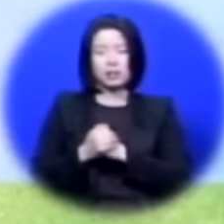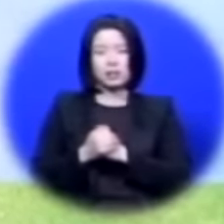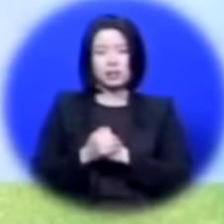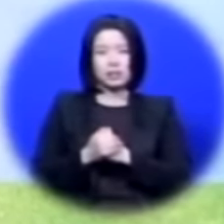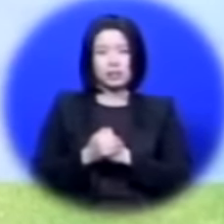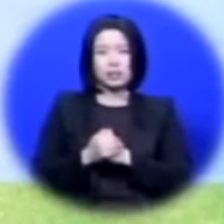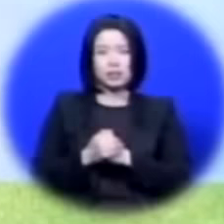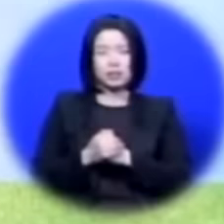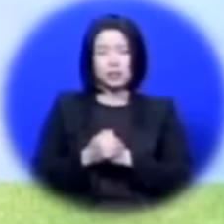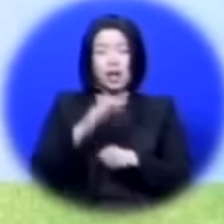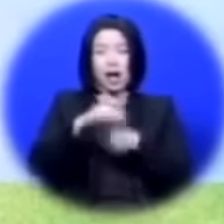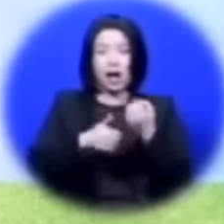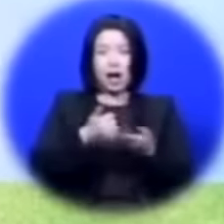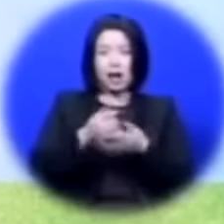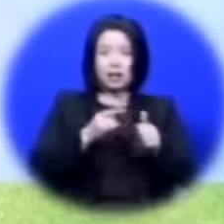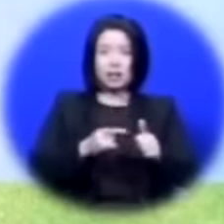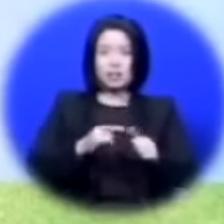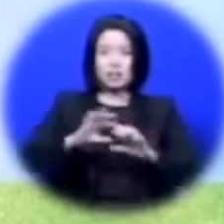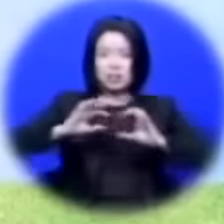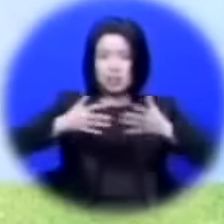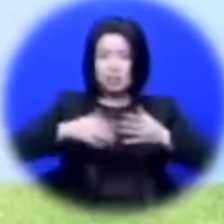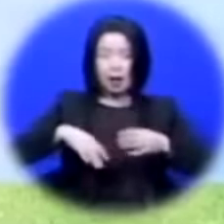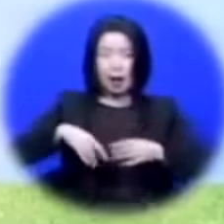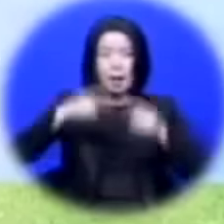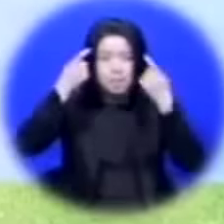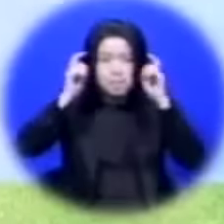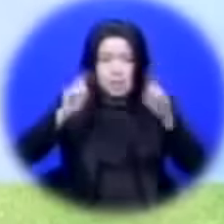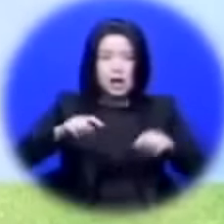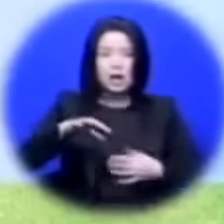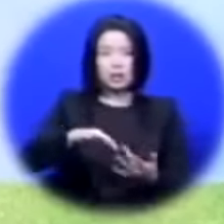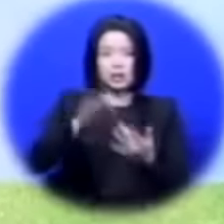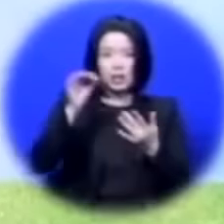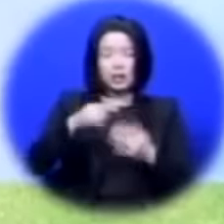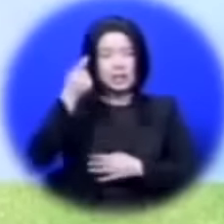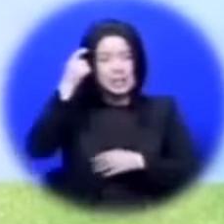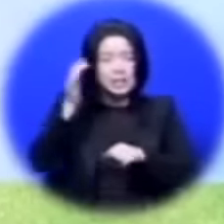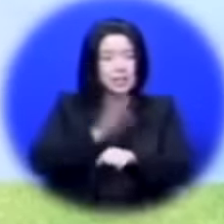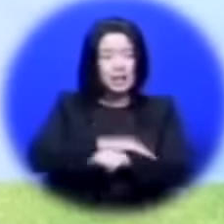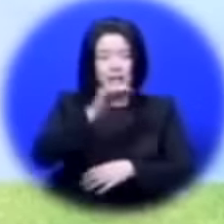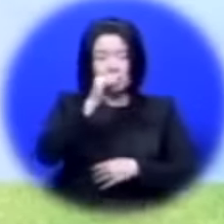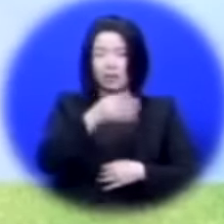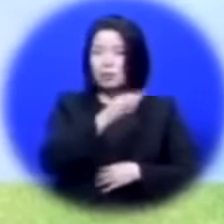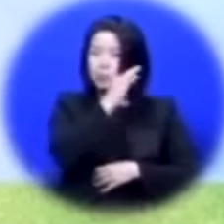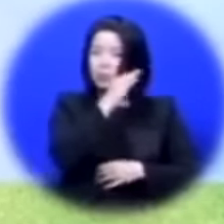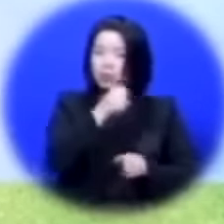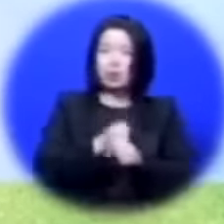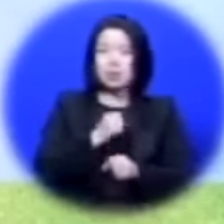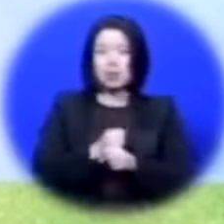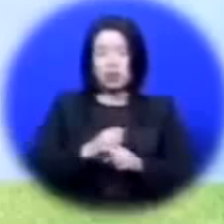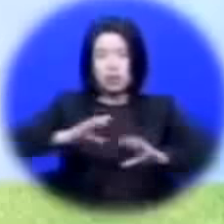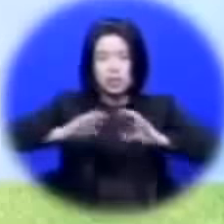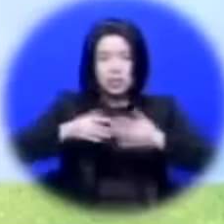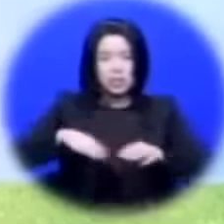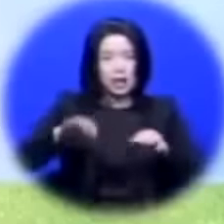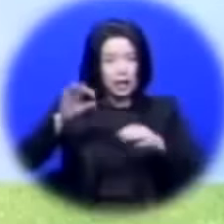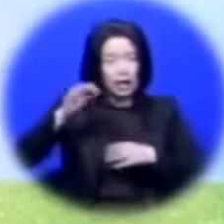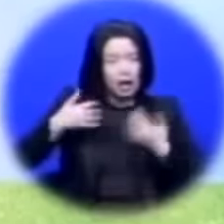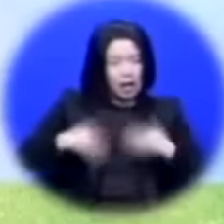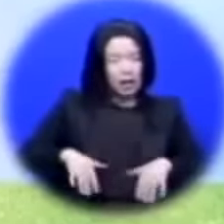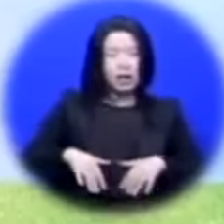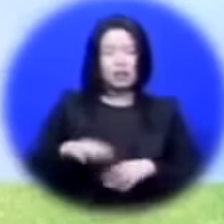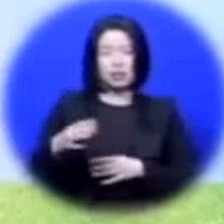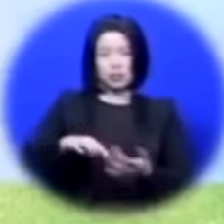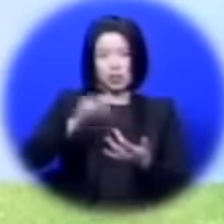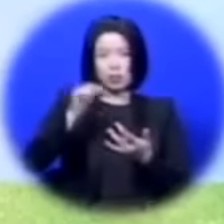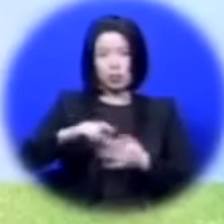있었어요 하나님께서는 세상에 미련한 것들을 택하사 지혜 있는 자들을 부끄럽게 하려 하시고 세상에 약한 것들을 택하사 강한